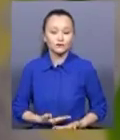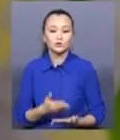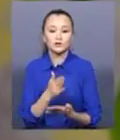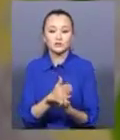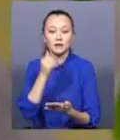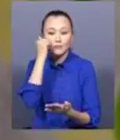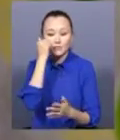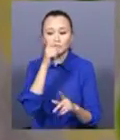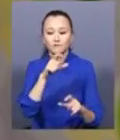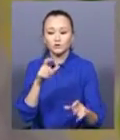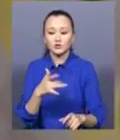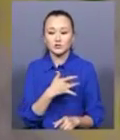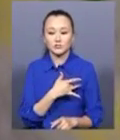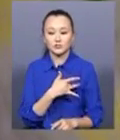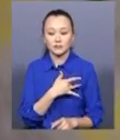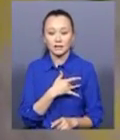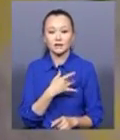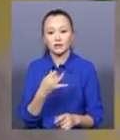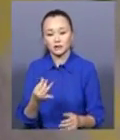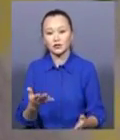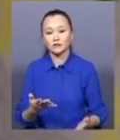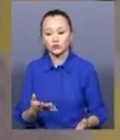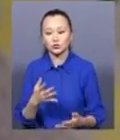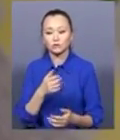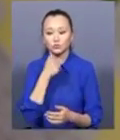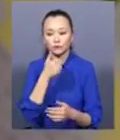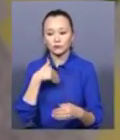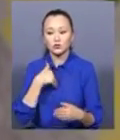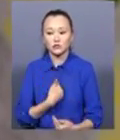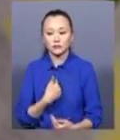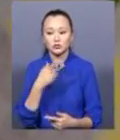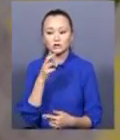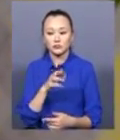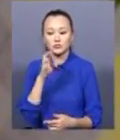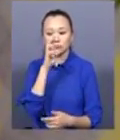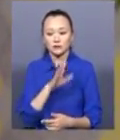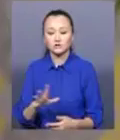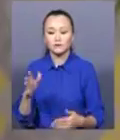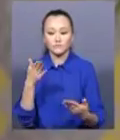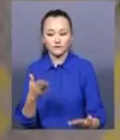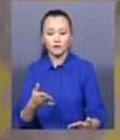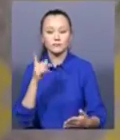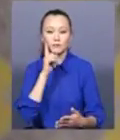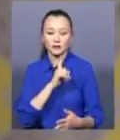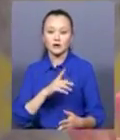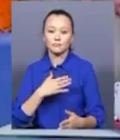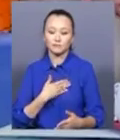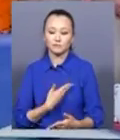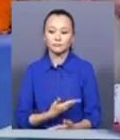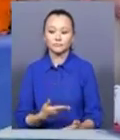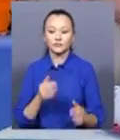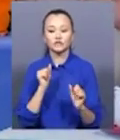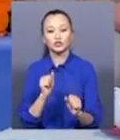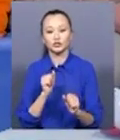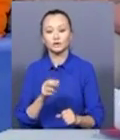живут в памяти, в людях, в сердцах. И, конечно, было трагическое время для страны. Ну, видите, пока вот мы... Ну,